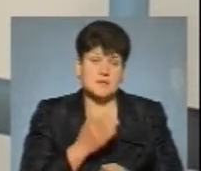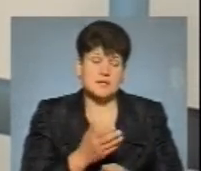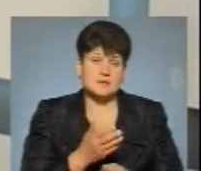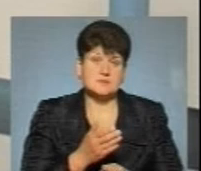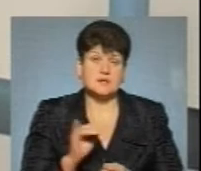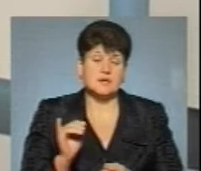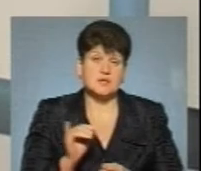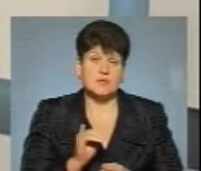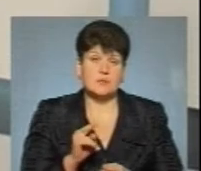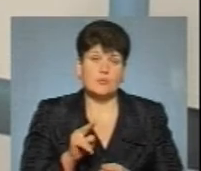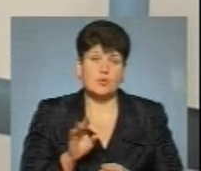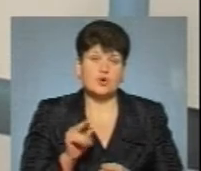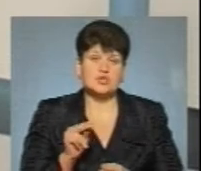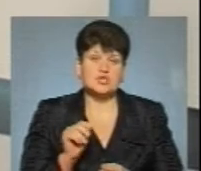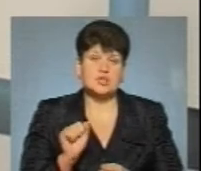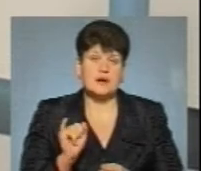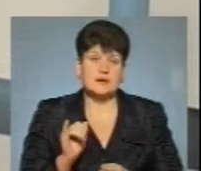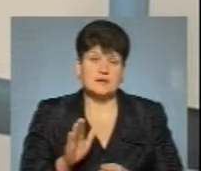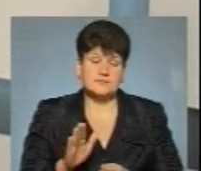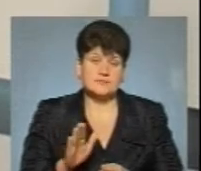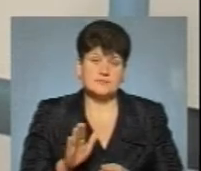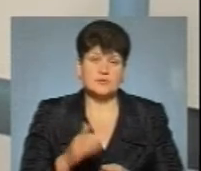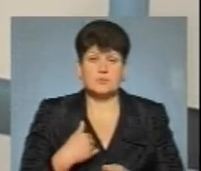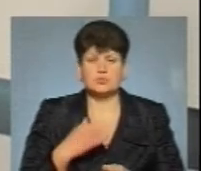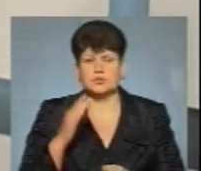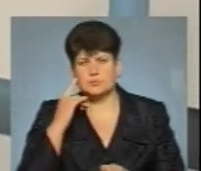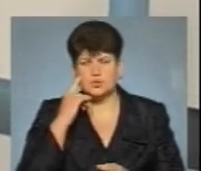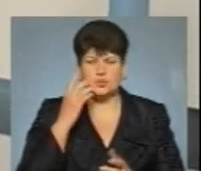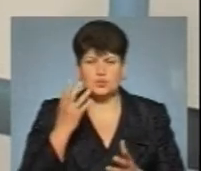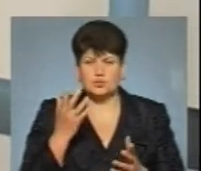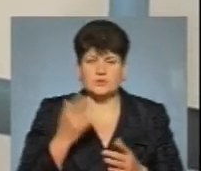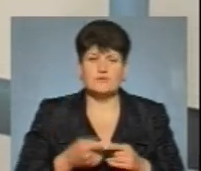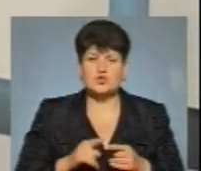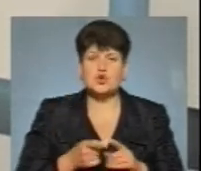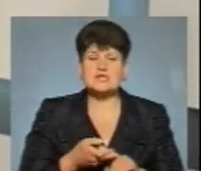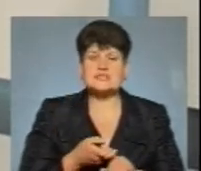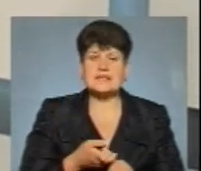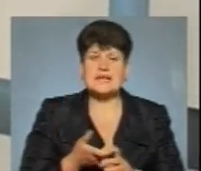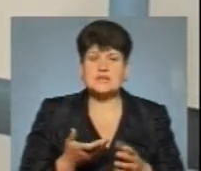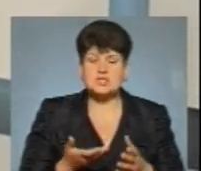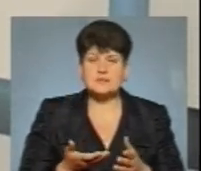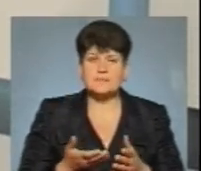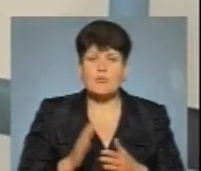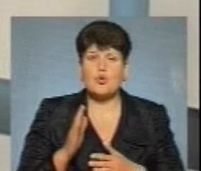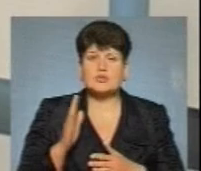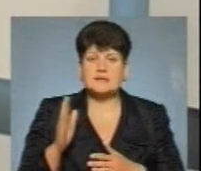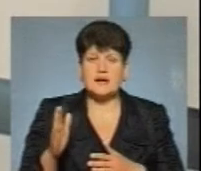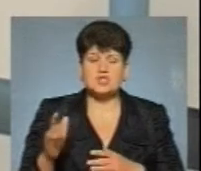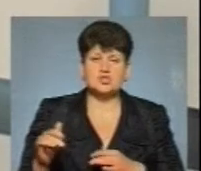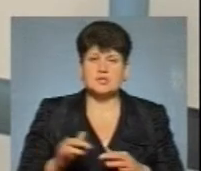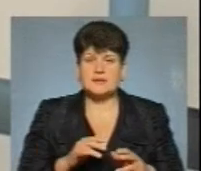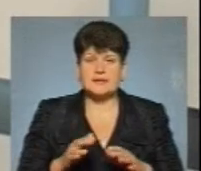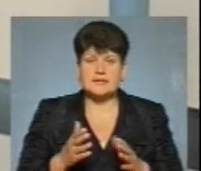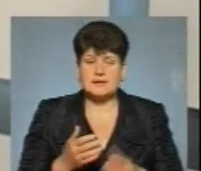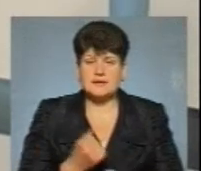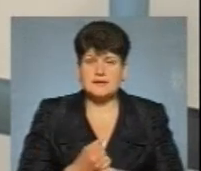і Почаїв. От, ну, ми будемо думати, тому що від цього залежить, скажімо так, подальша тактика дій